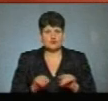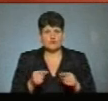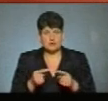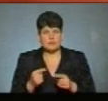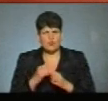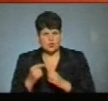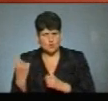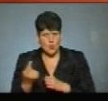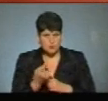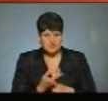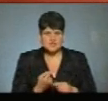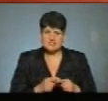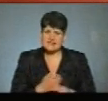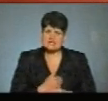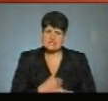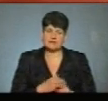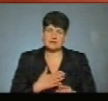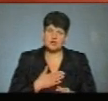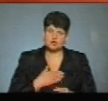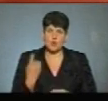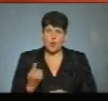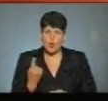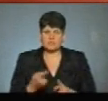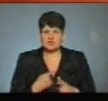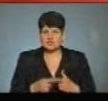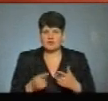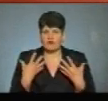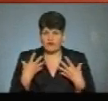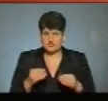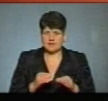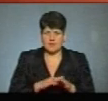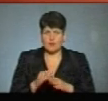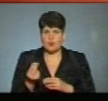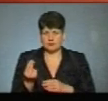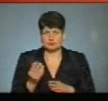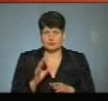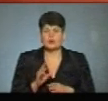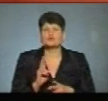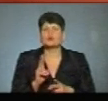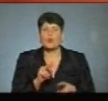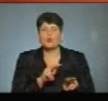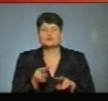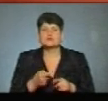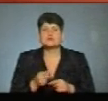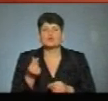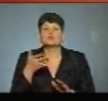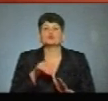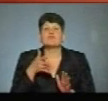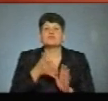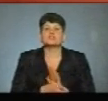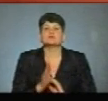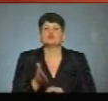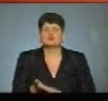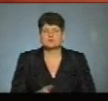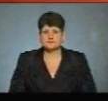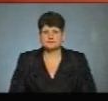фонди створити в кожній області, чи це ініціатива саме нашої області, і чи він вже наповнюється, хто веде контроль за цими коштами, куди вони